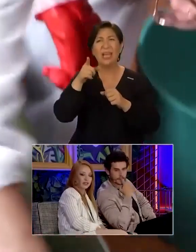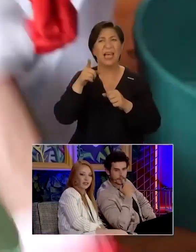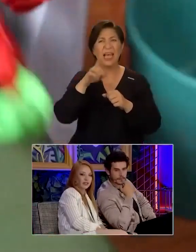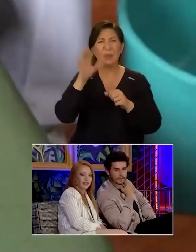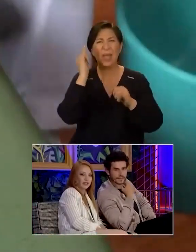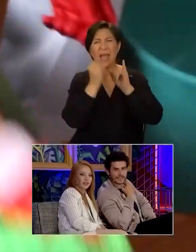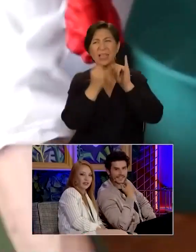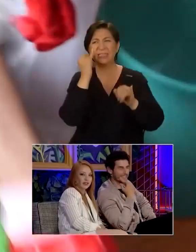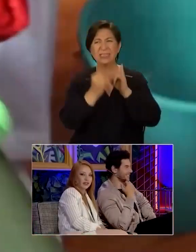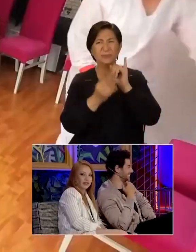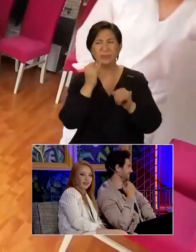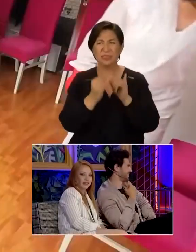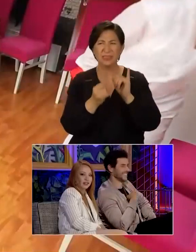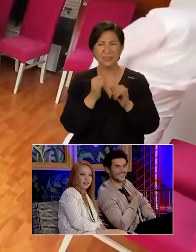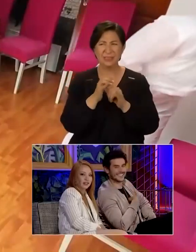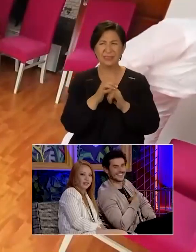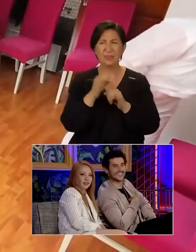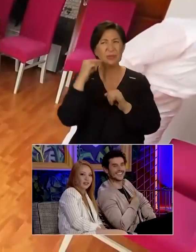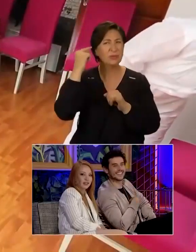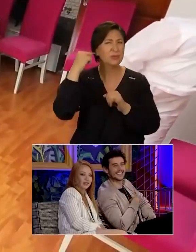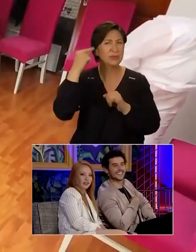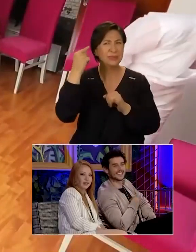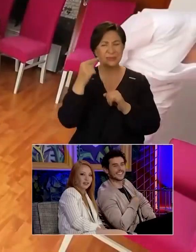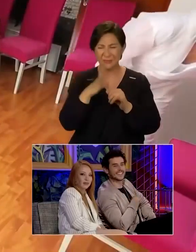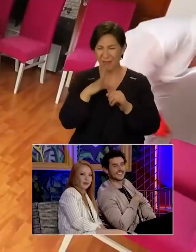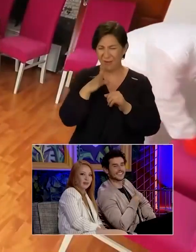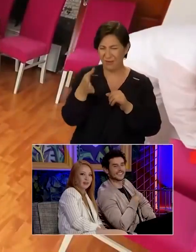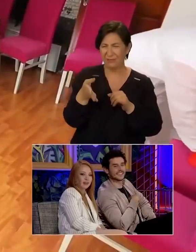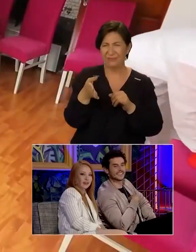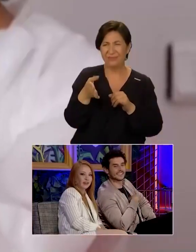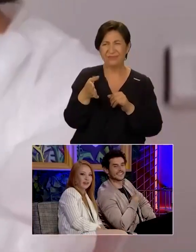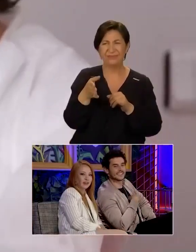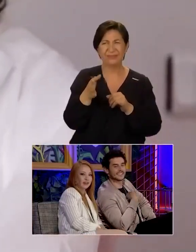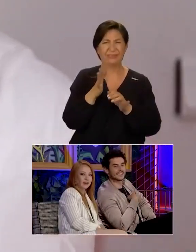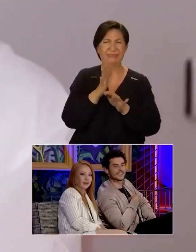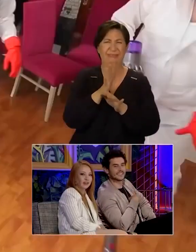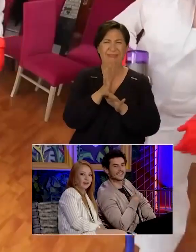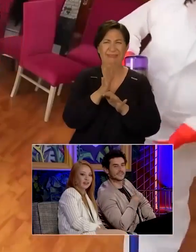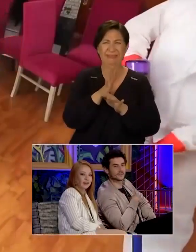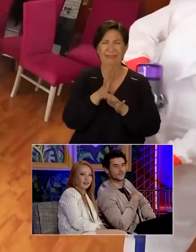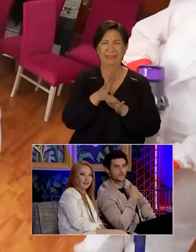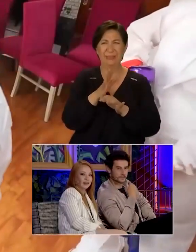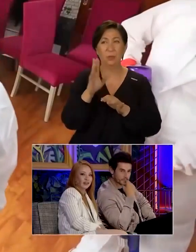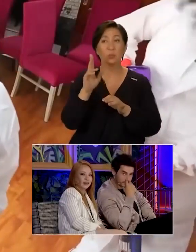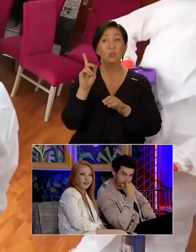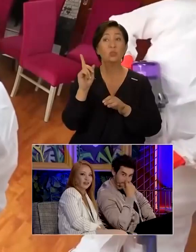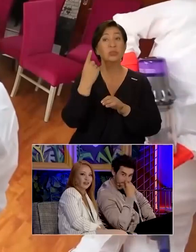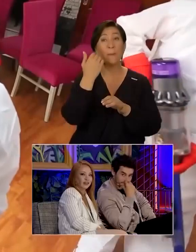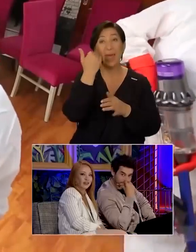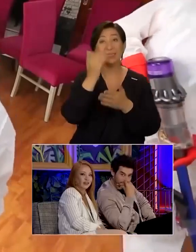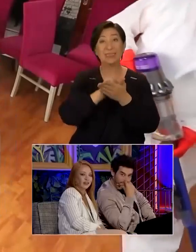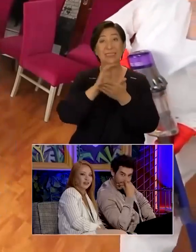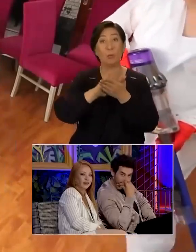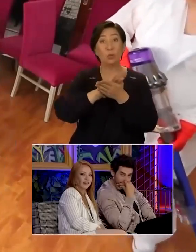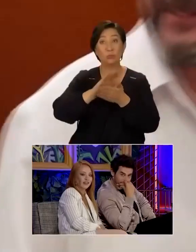avcılarının eleştirilerine neden oluyor. Ay, kulak temizleme çöpü var burada. Nerede? Ay. Mucizevi şey